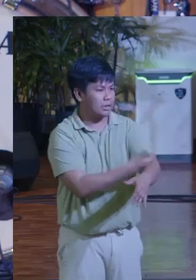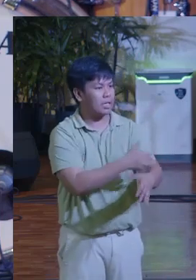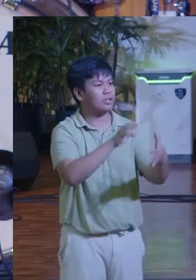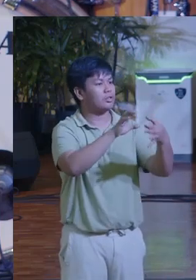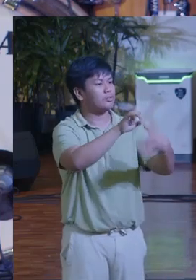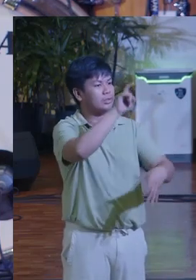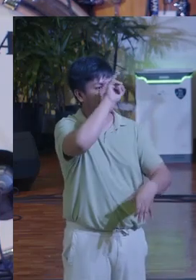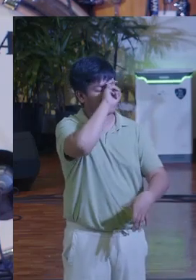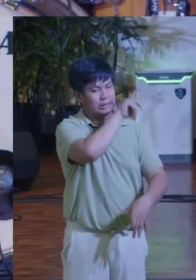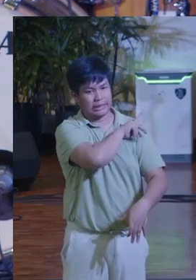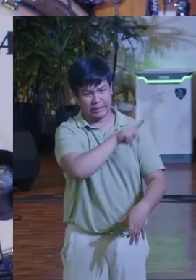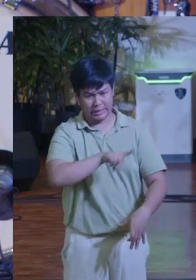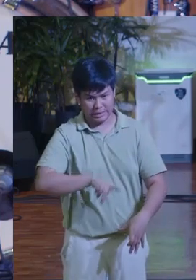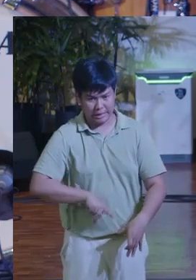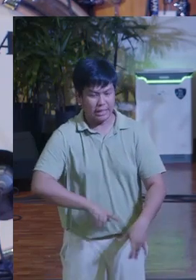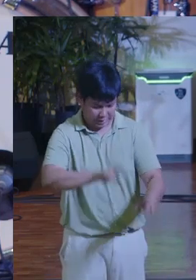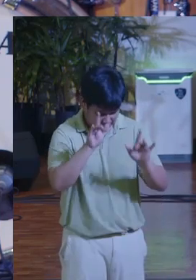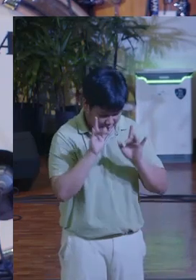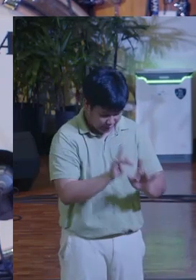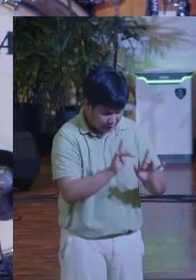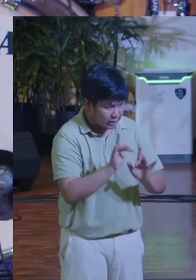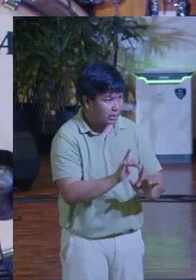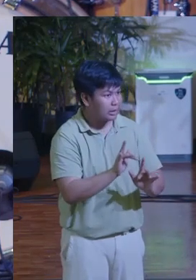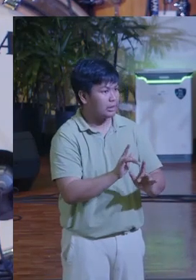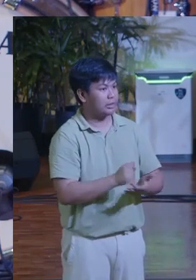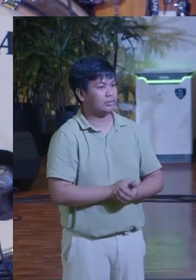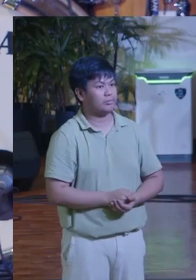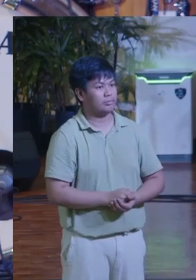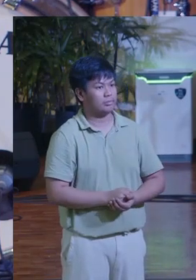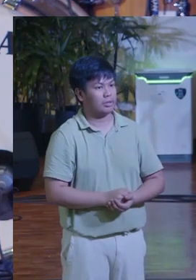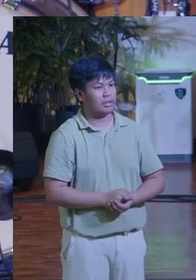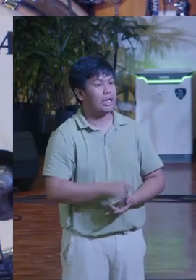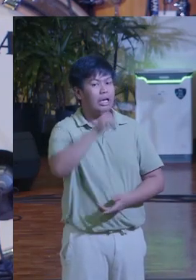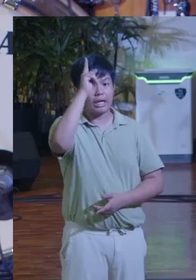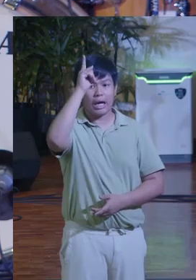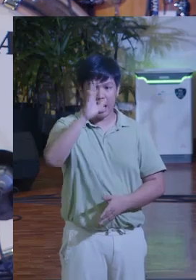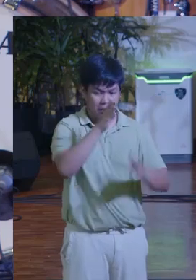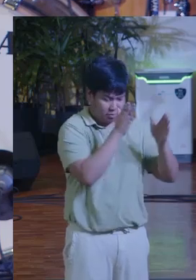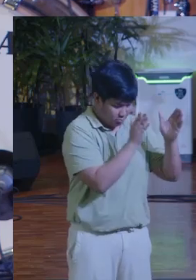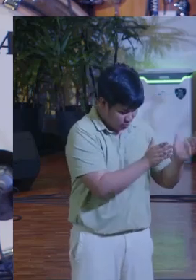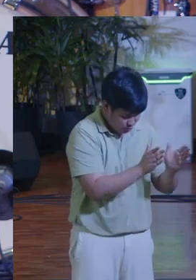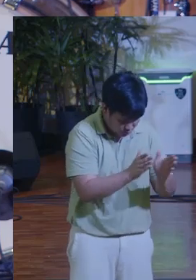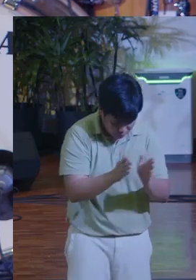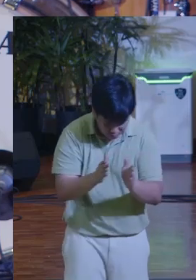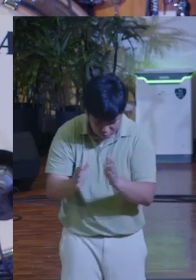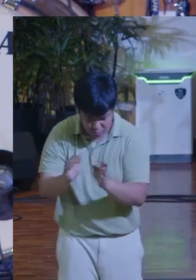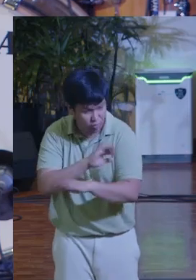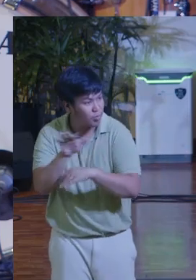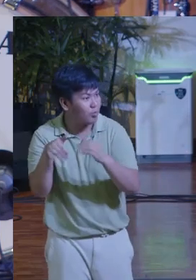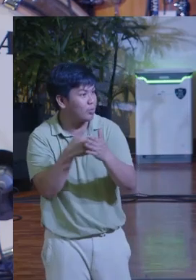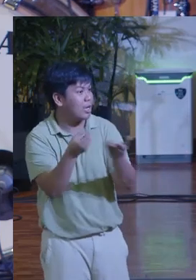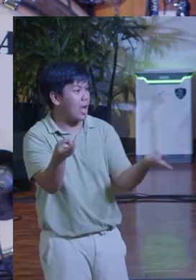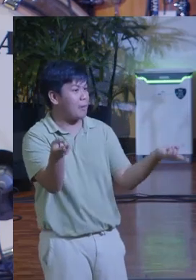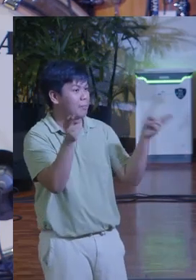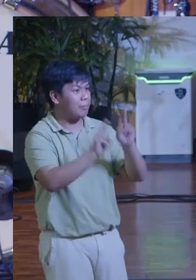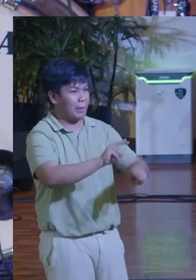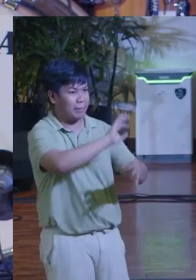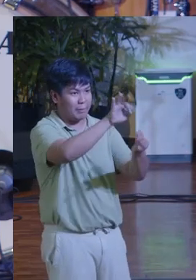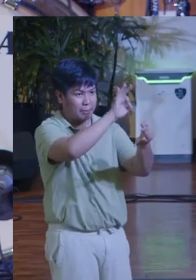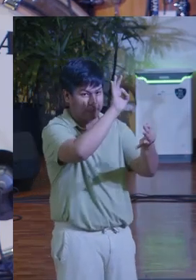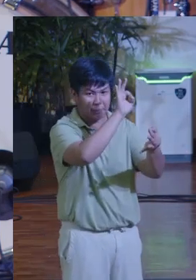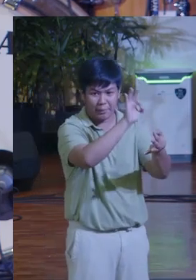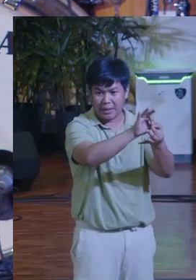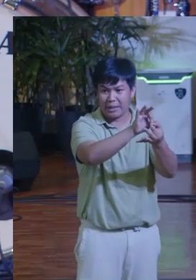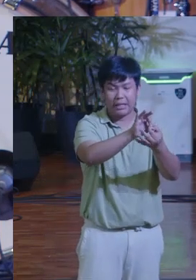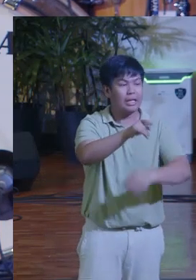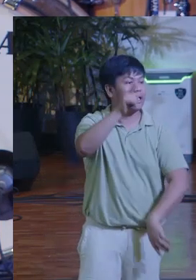kahabagan. Siya ay nagkataon lang na nasa ilog para maligo. Ngunit kahit ito ay itinulot ng Diyos